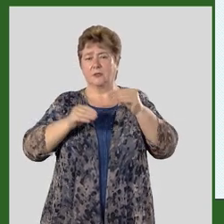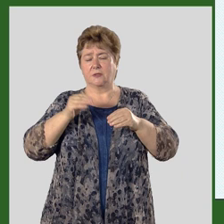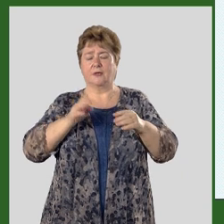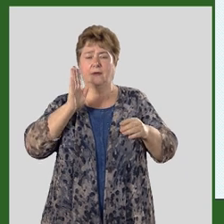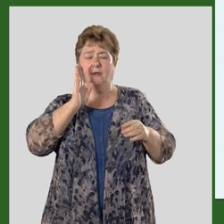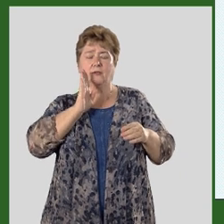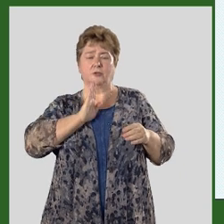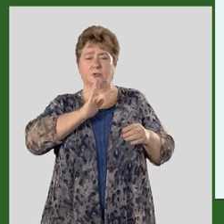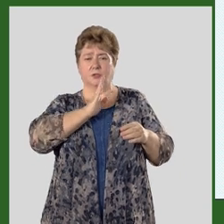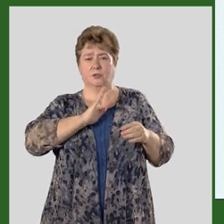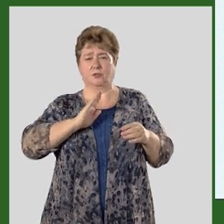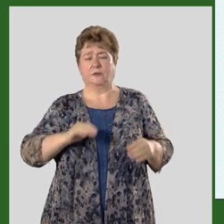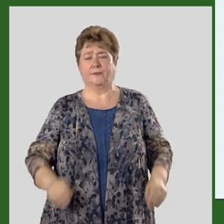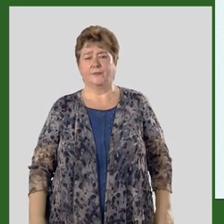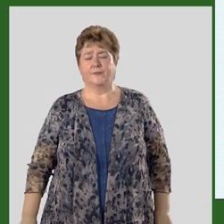составили женщины.